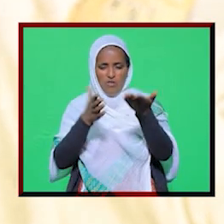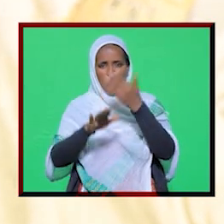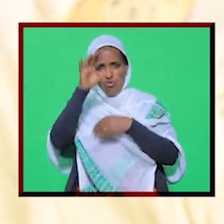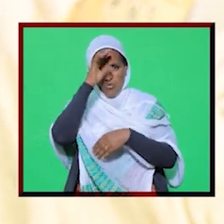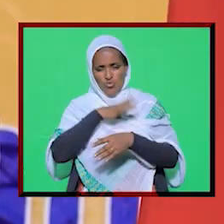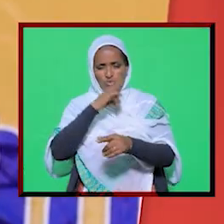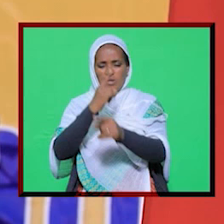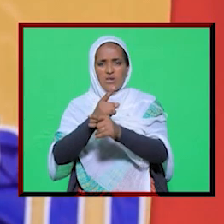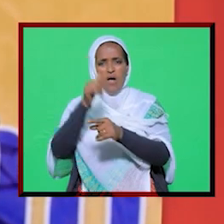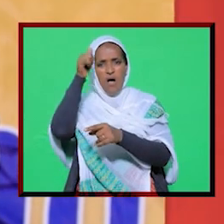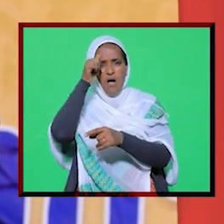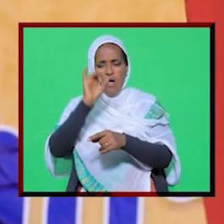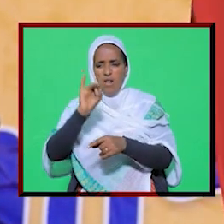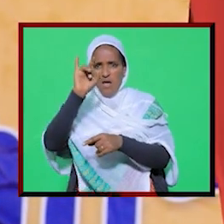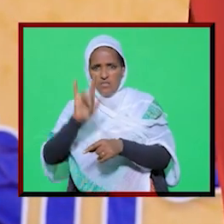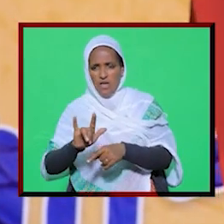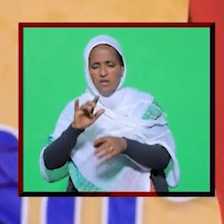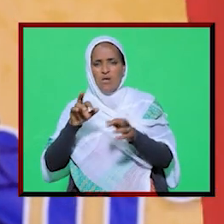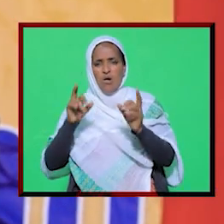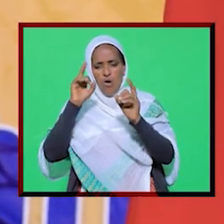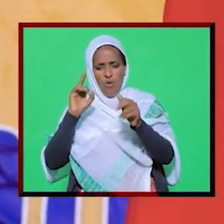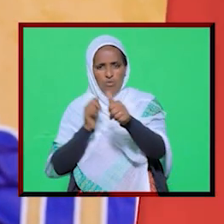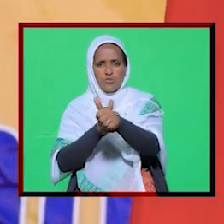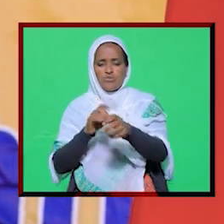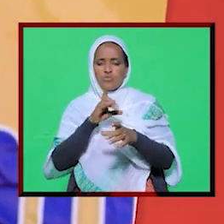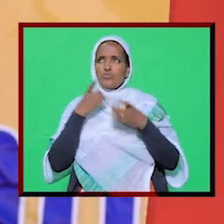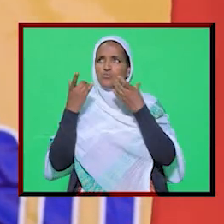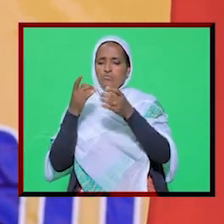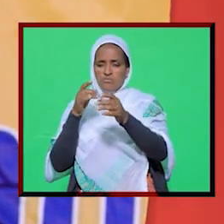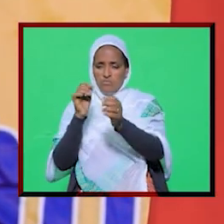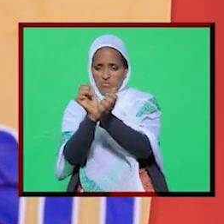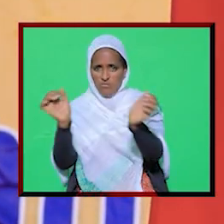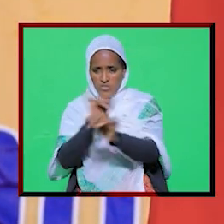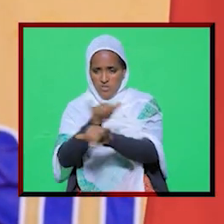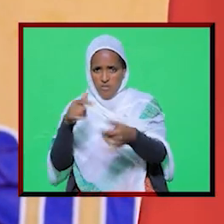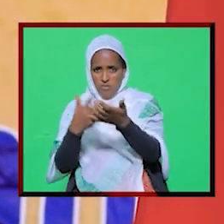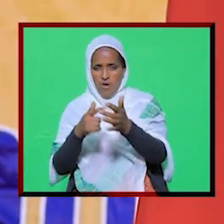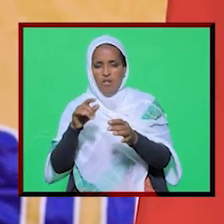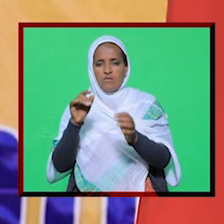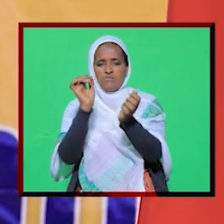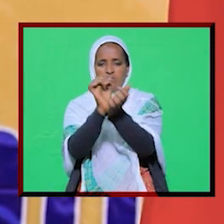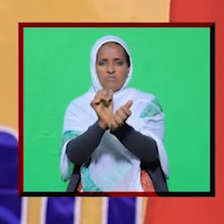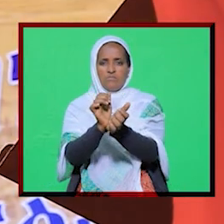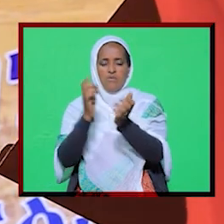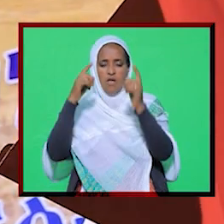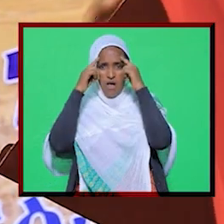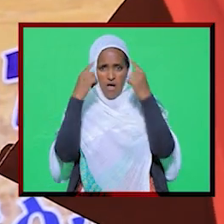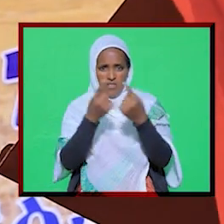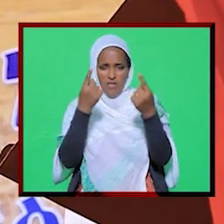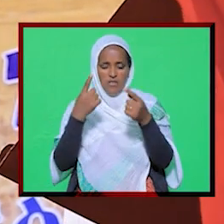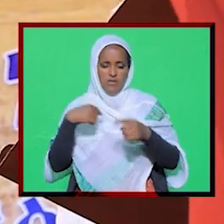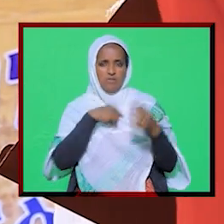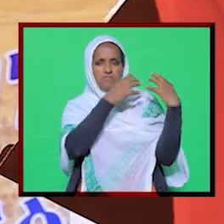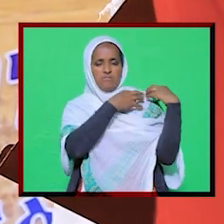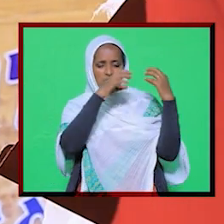የሞተውን ሰው ልክ አላዛርን ሐዋርያት ክርስቶስ ከሞት ሲያስነሳው ሄደው መግነዙን እንደፈቱ እንደ መግነዝ ያሰረንን ኃጢአት